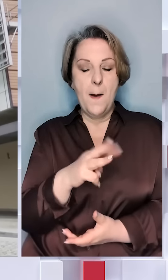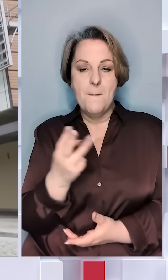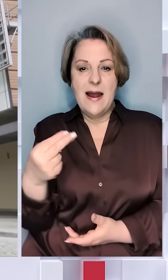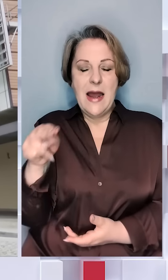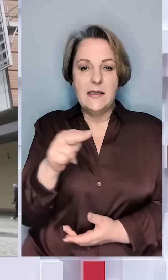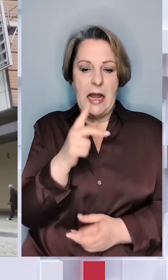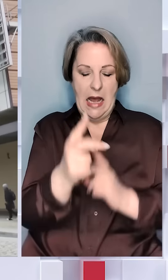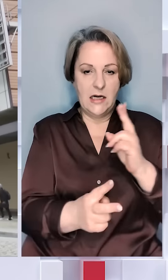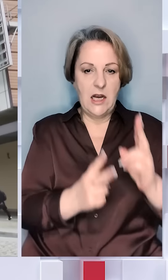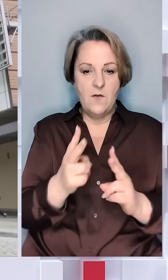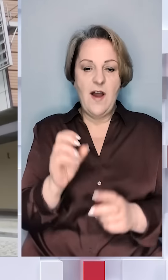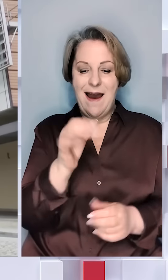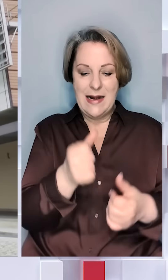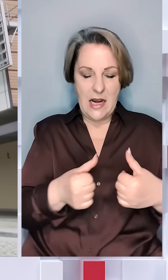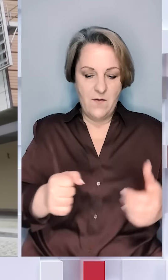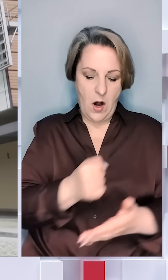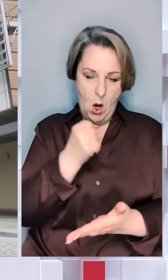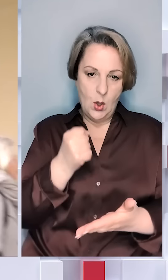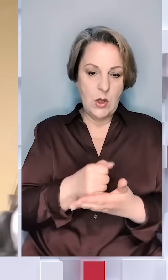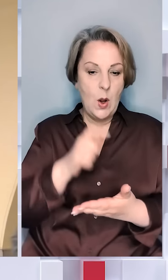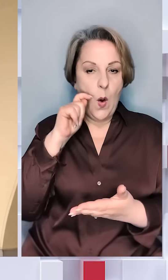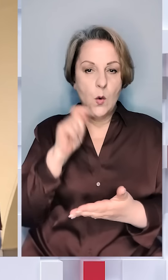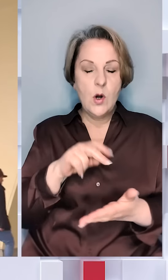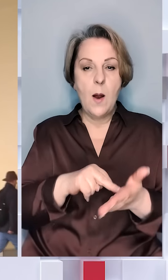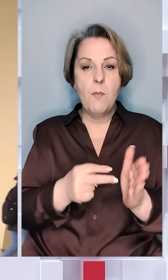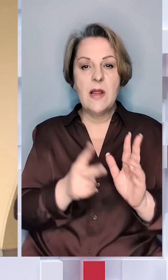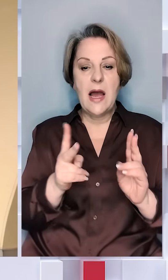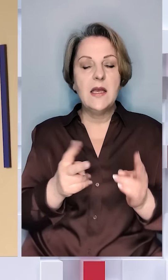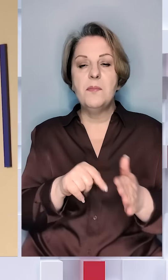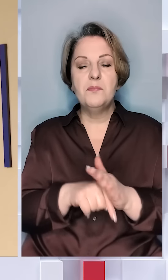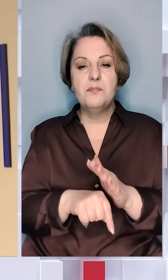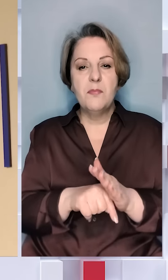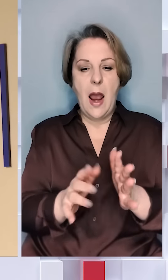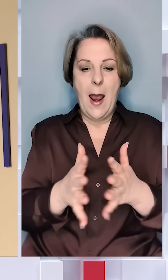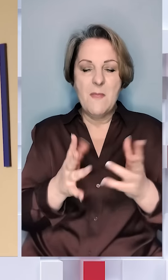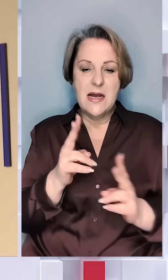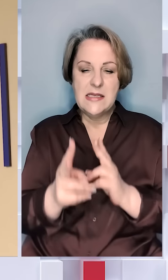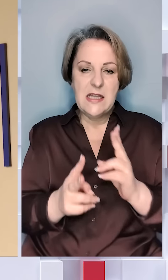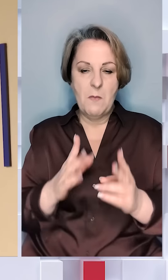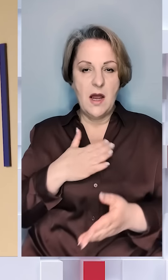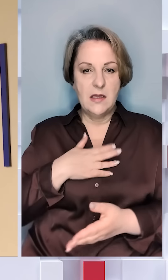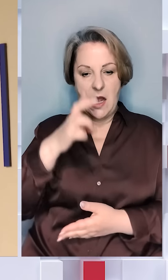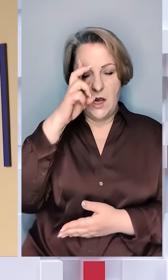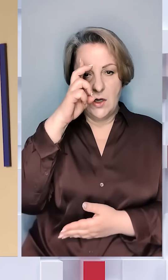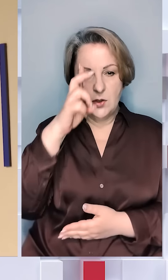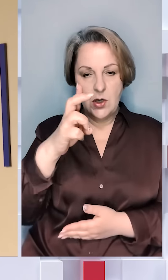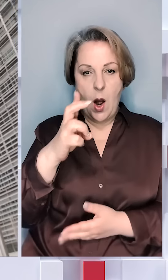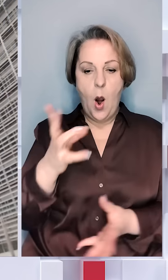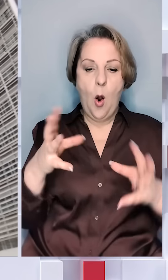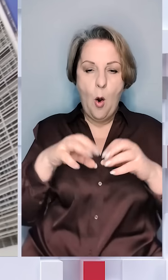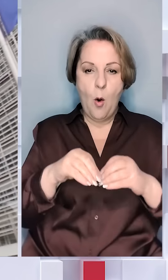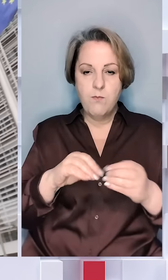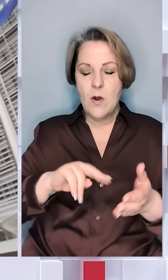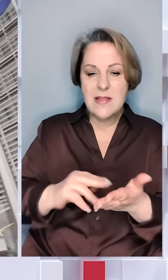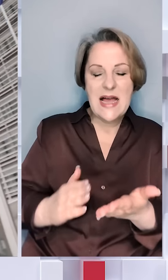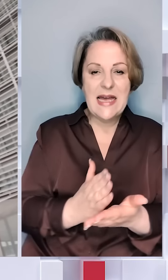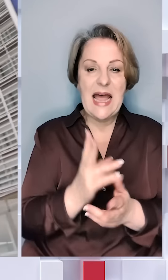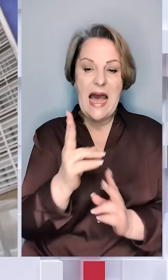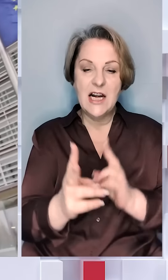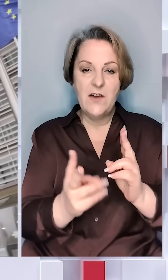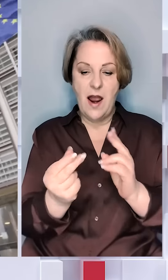50 мільярдів на реформи. Єврокомісія схвалила український план, який передбачає масштабні зміни у нашій державі. Комплексна